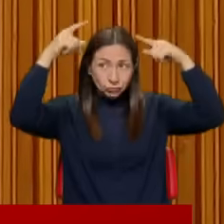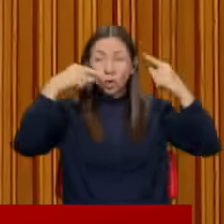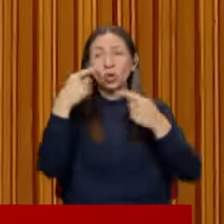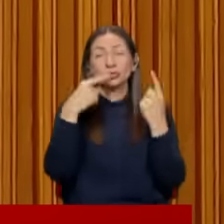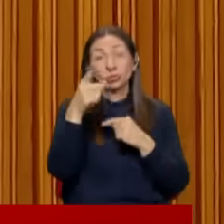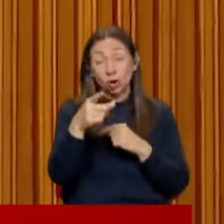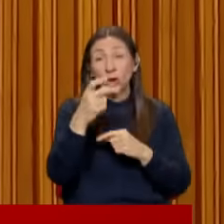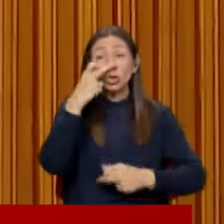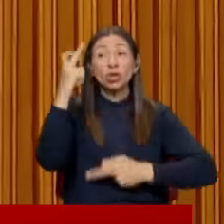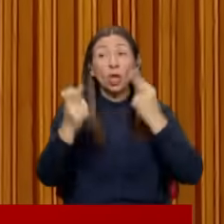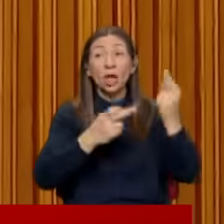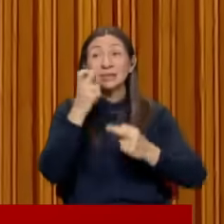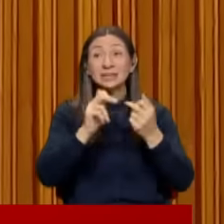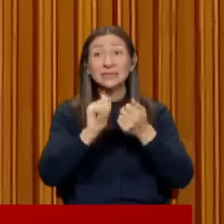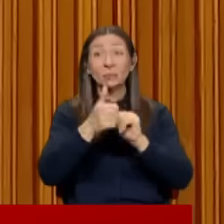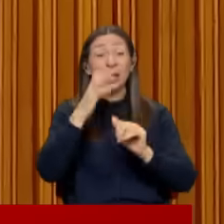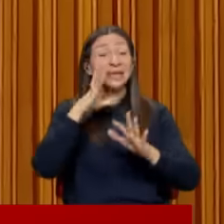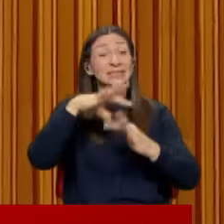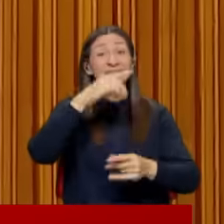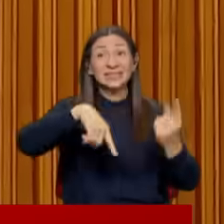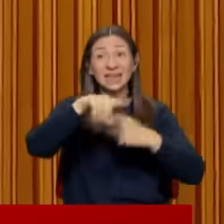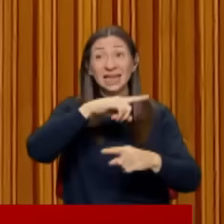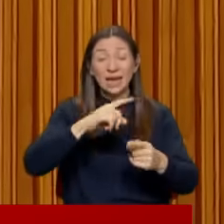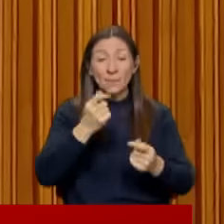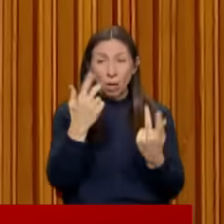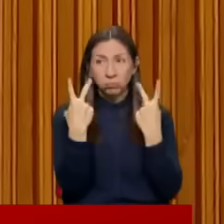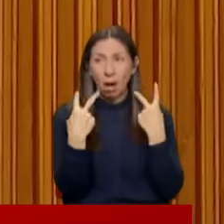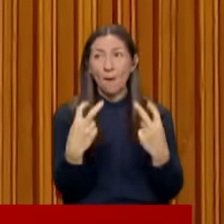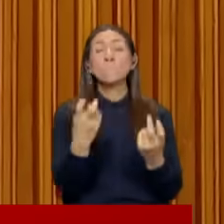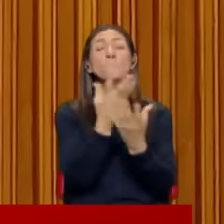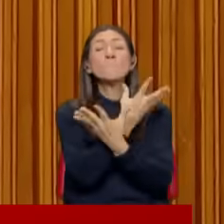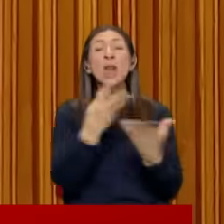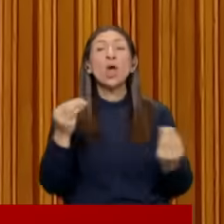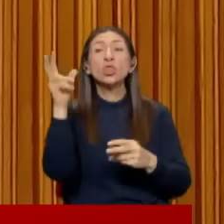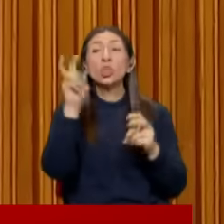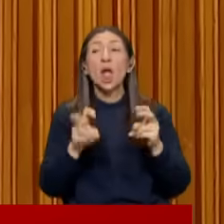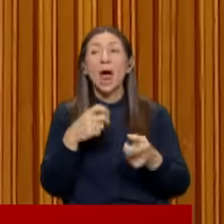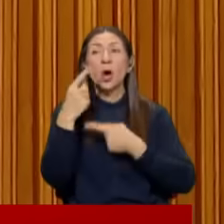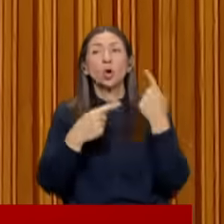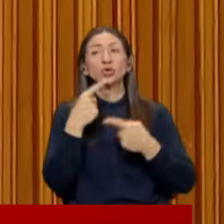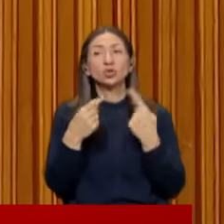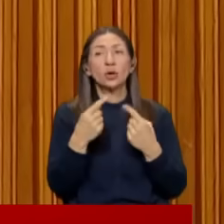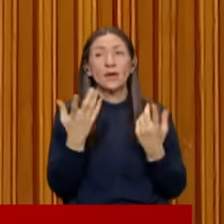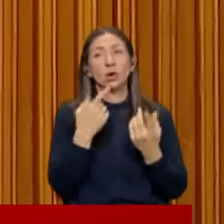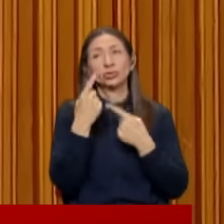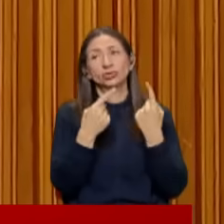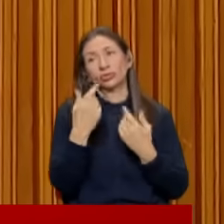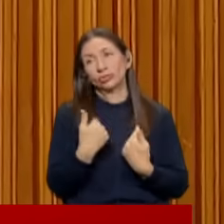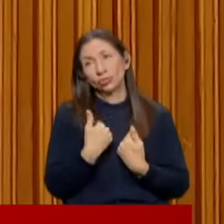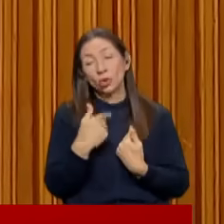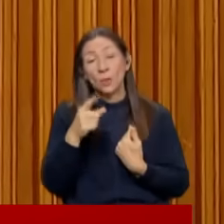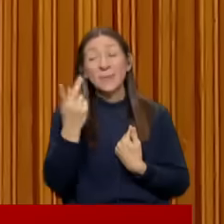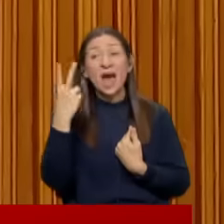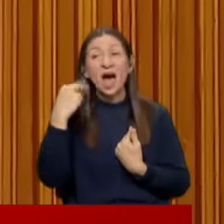konuşuyor. Dolandırılan spor insanlarını, kaptırdıkları milyon dolarları konuşuyor ve konuşuyoruz. Bu